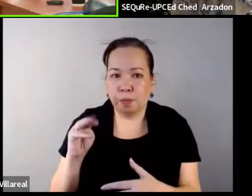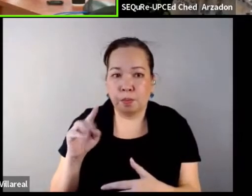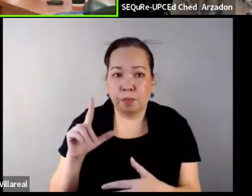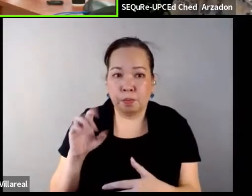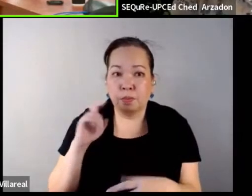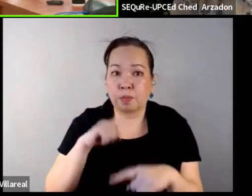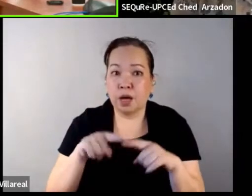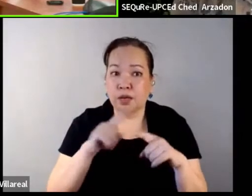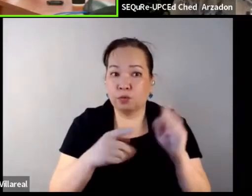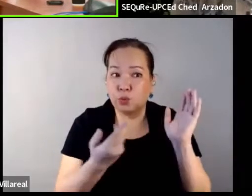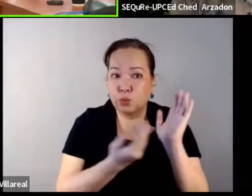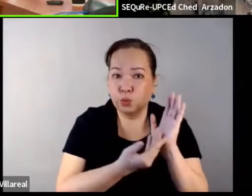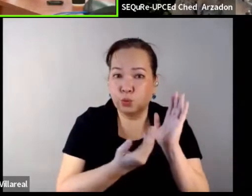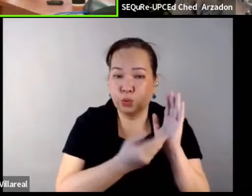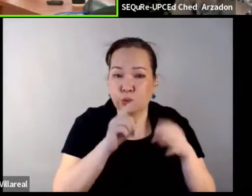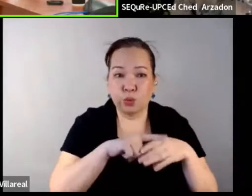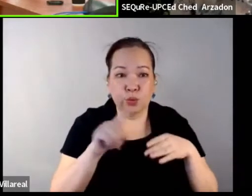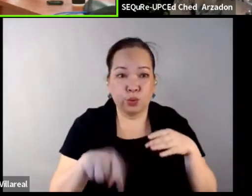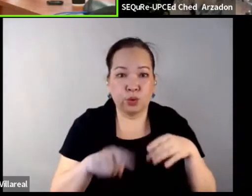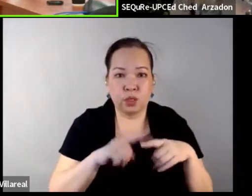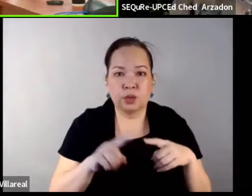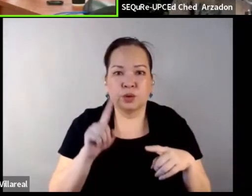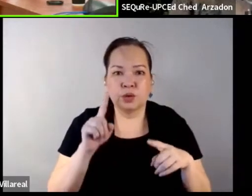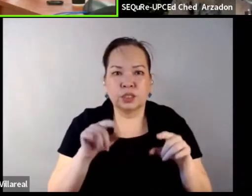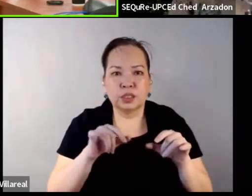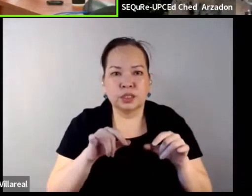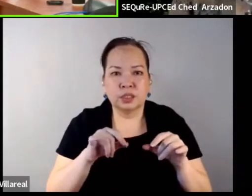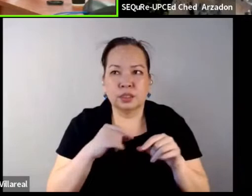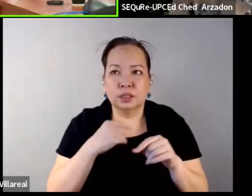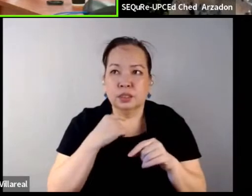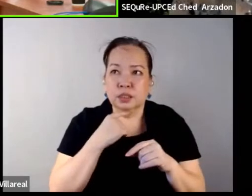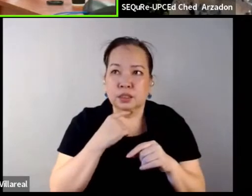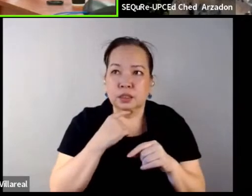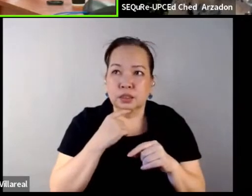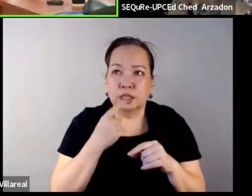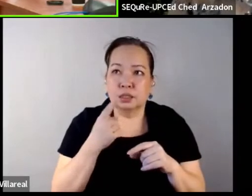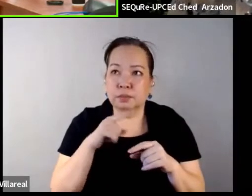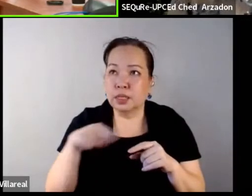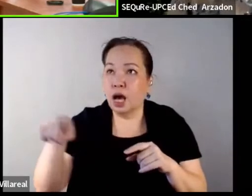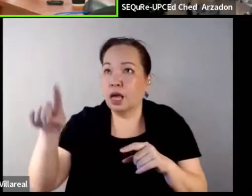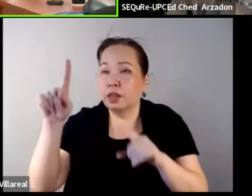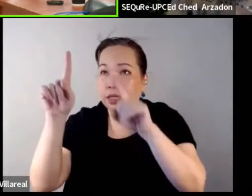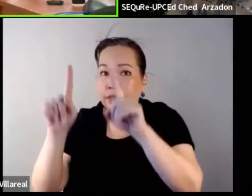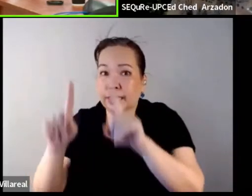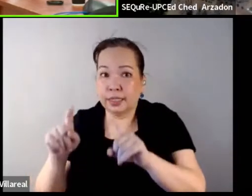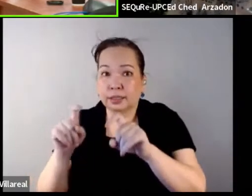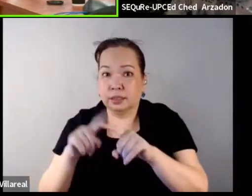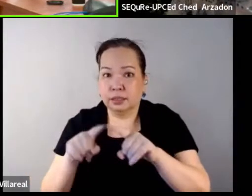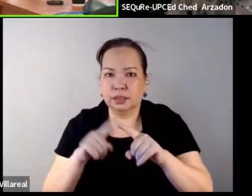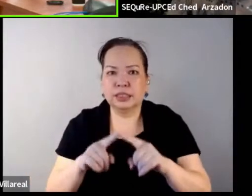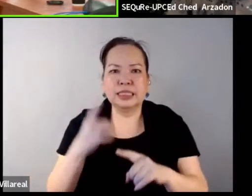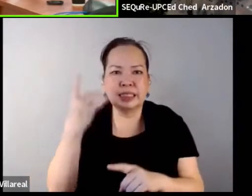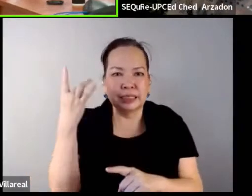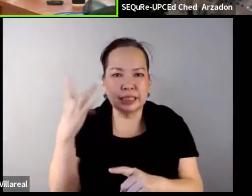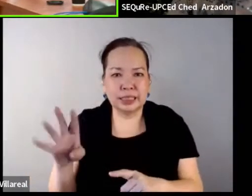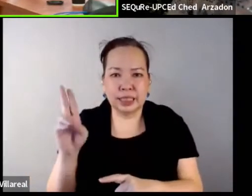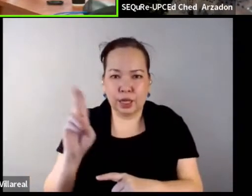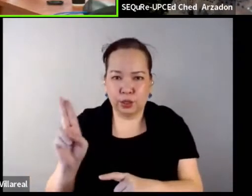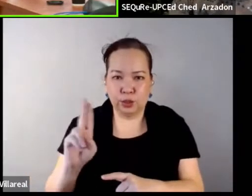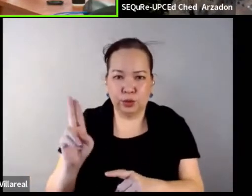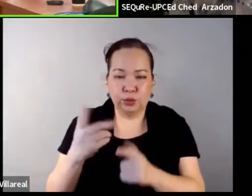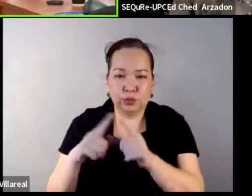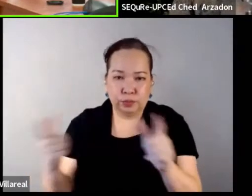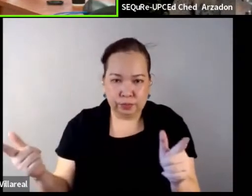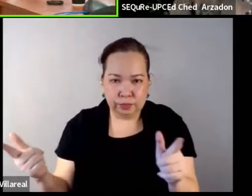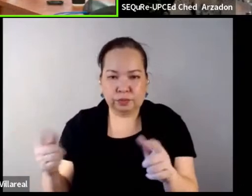pinapakita sa amin dito, iisa lang ang dialect o iisa lang ang language na yun talaga ang ginagamit sa bansang yon. O kaya kahit